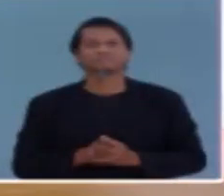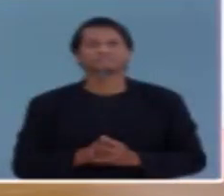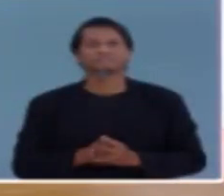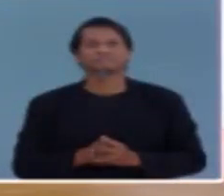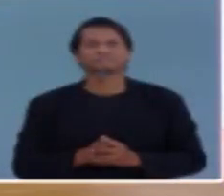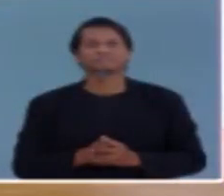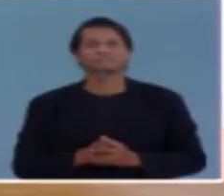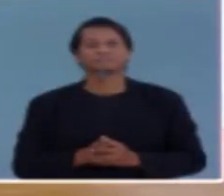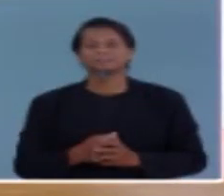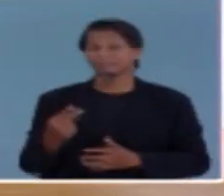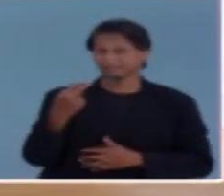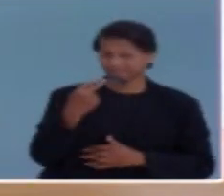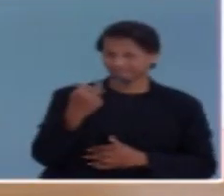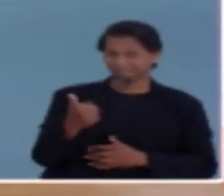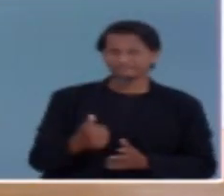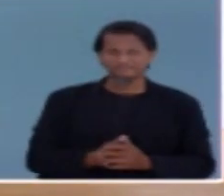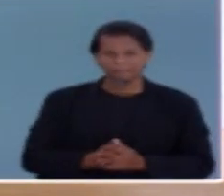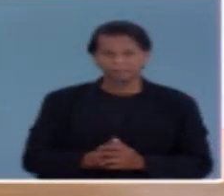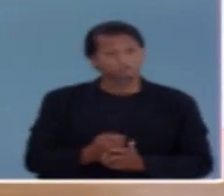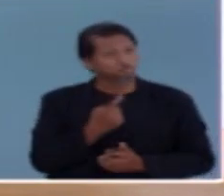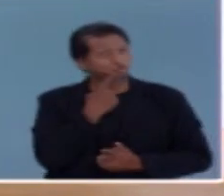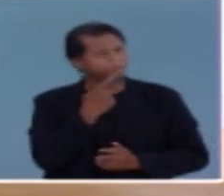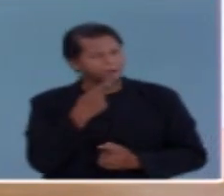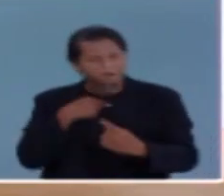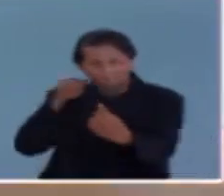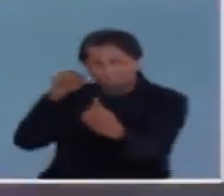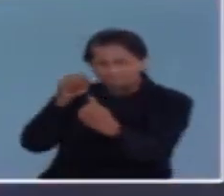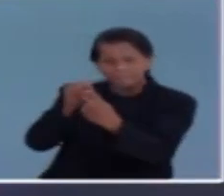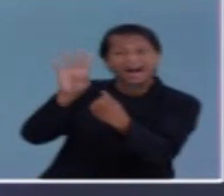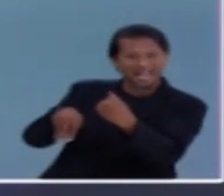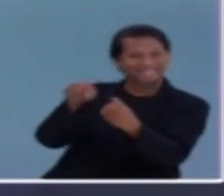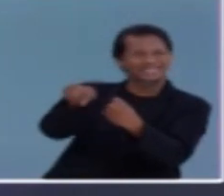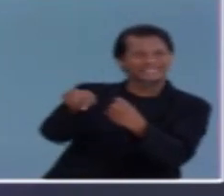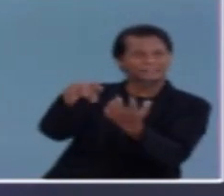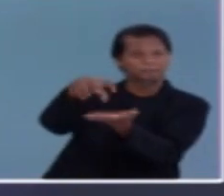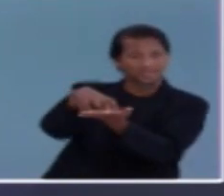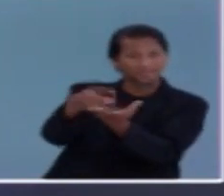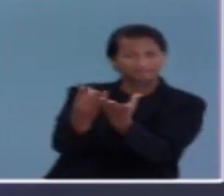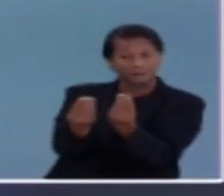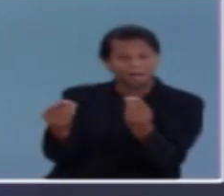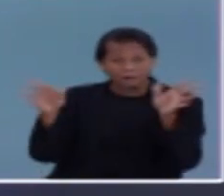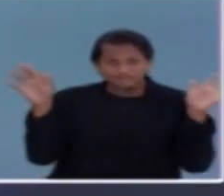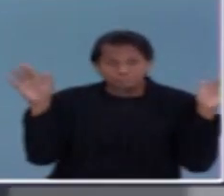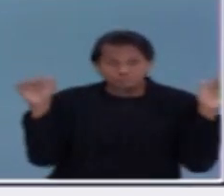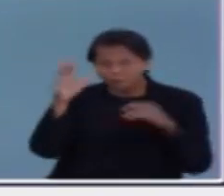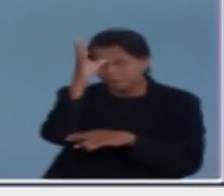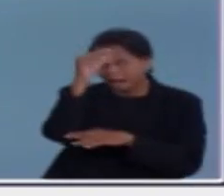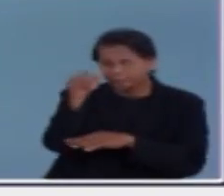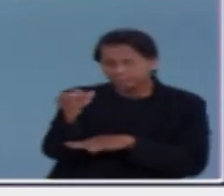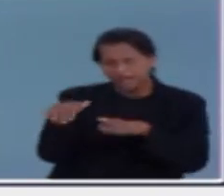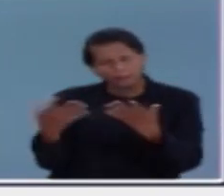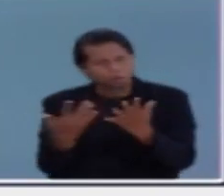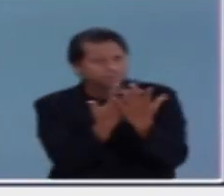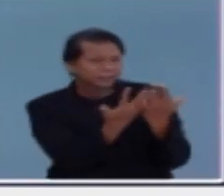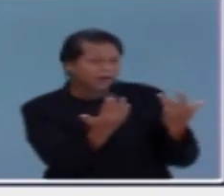Baik, pemirsa, kami akan kembali menghubungi rekan kami Putri Cahaya di Gianyar, Bali. Putri, seperti apa antusiasme masyarakat ke